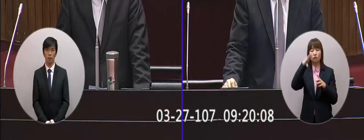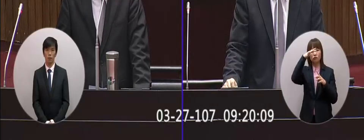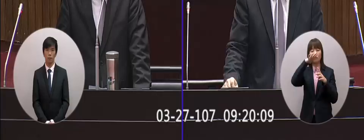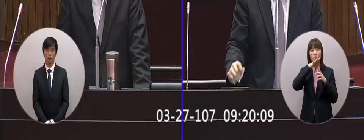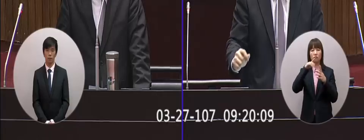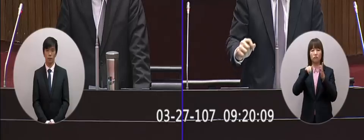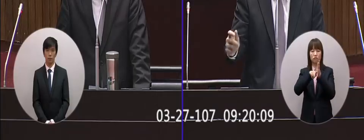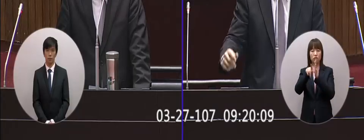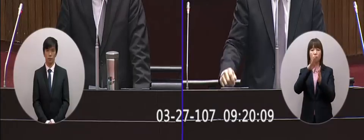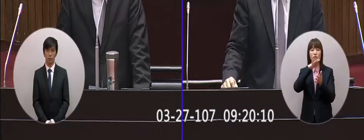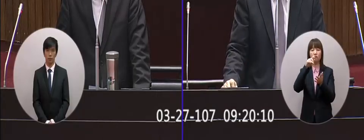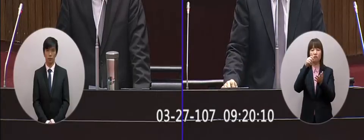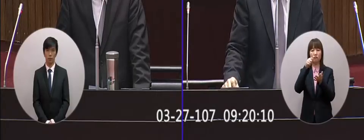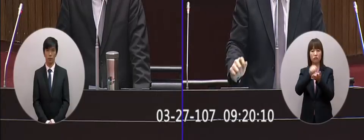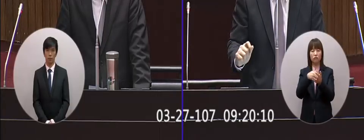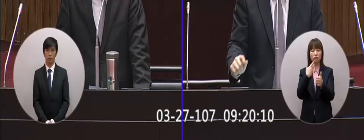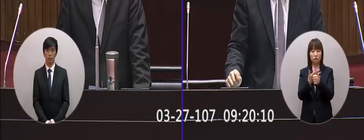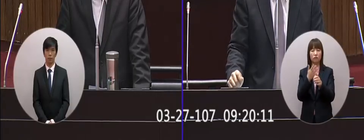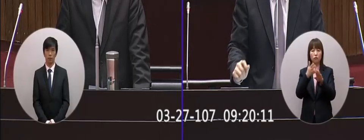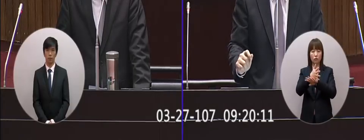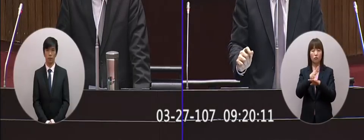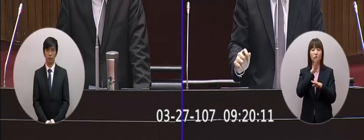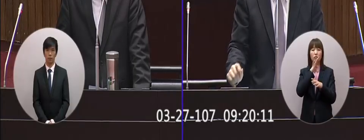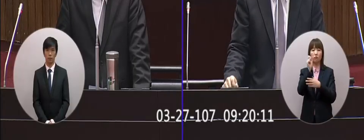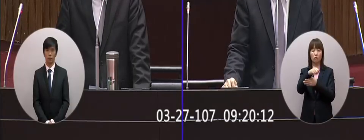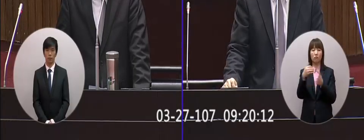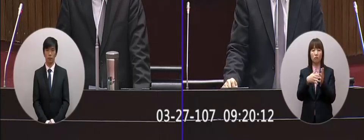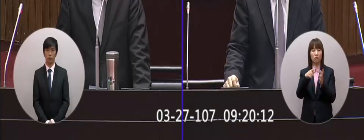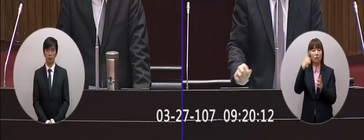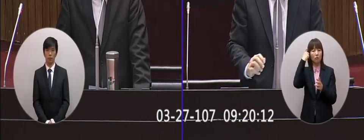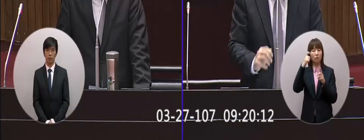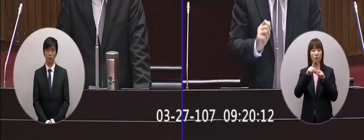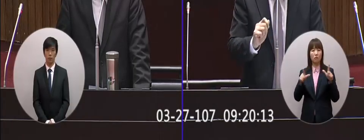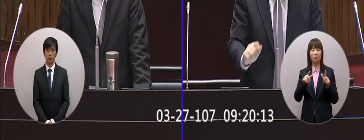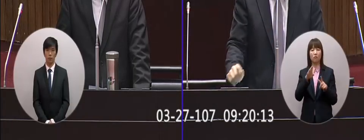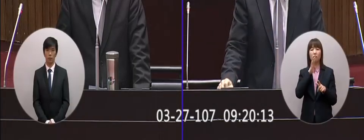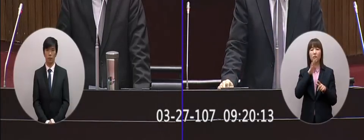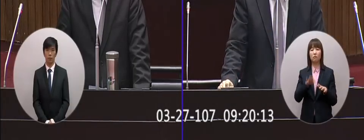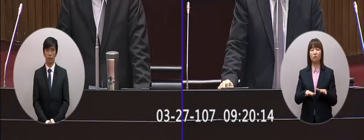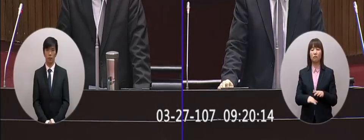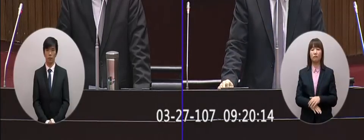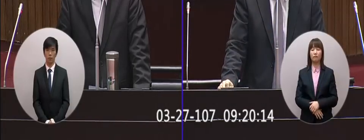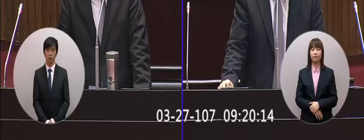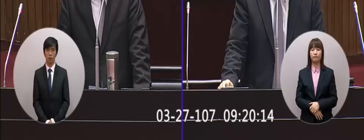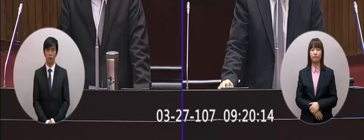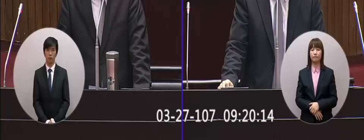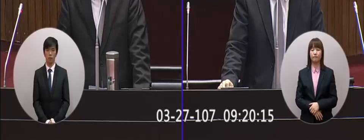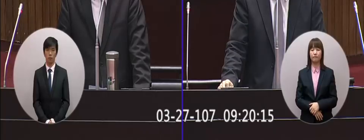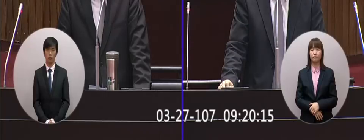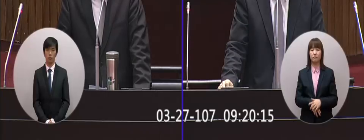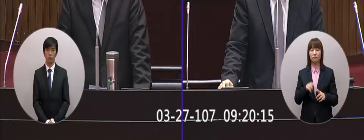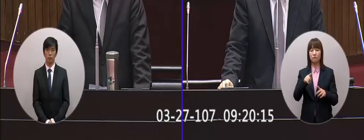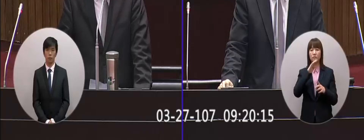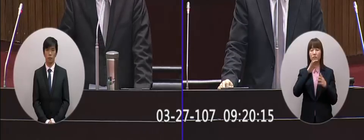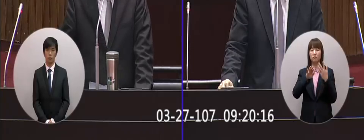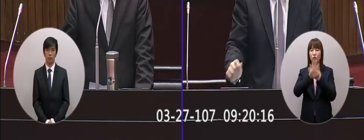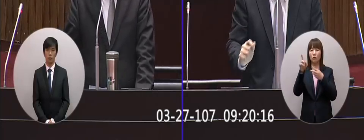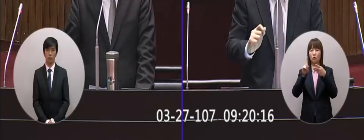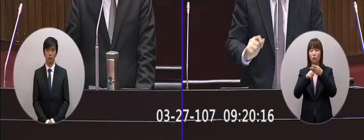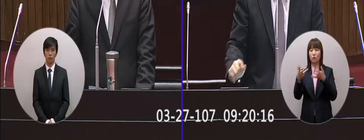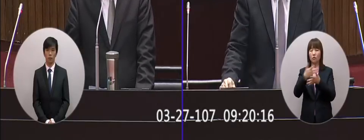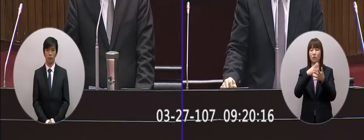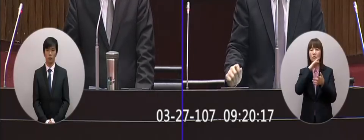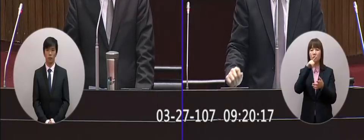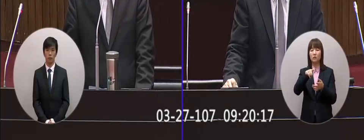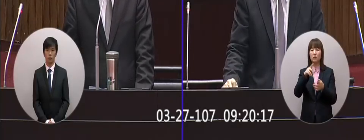接签署了，他当然也可以放着他直接通过，但他签署，所以我觉得那个意义上相当大。那今天这个众院的外委会主席啊，罗伊